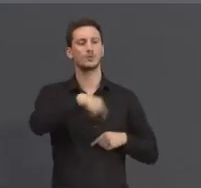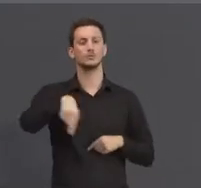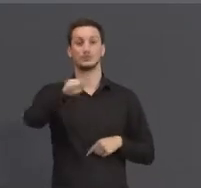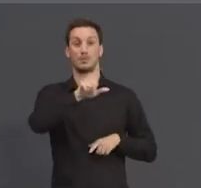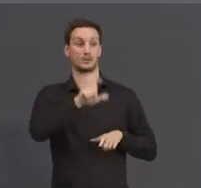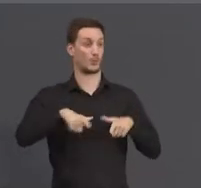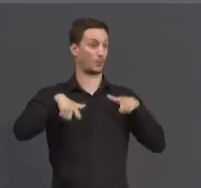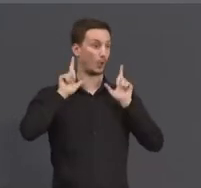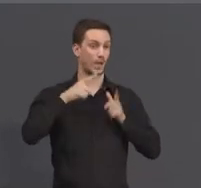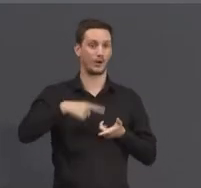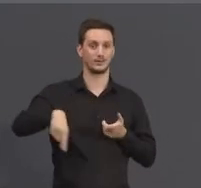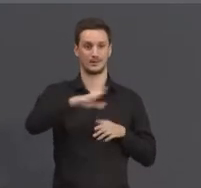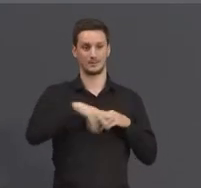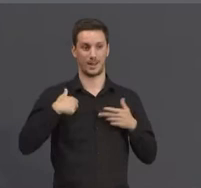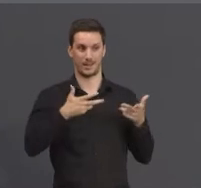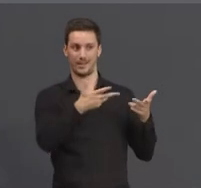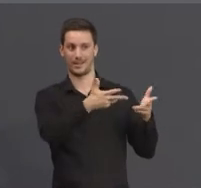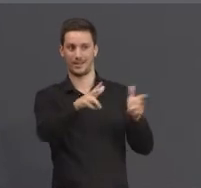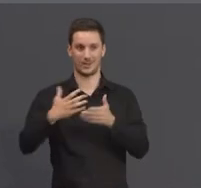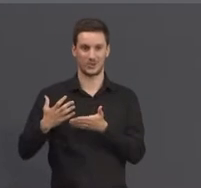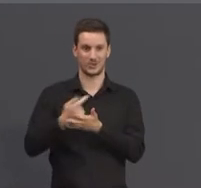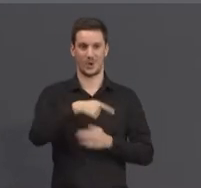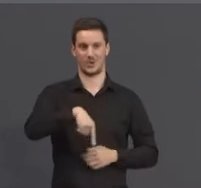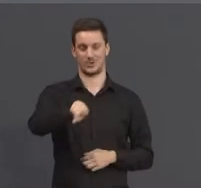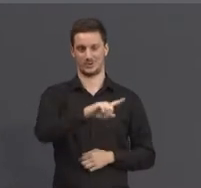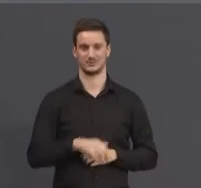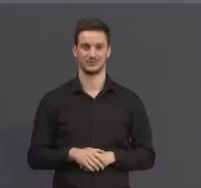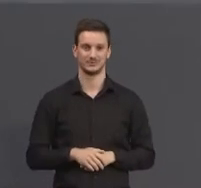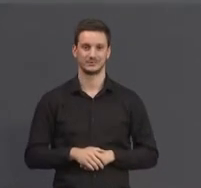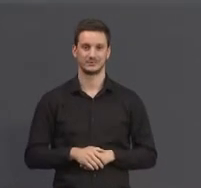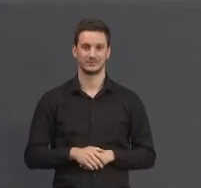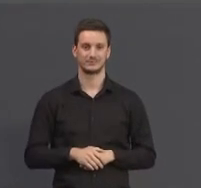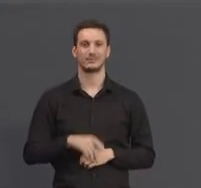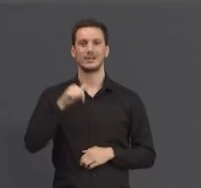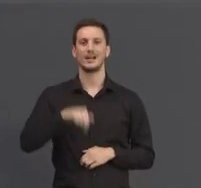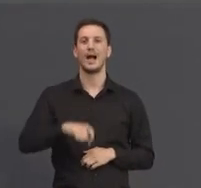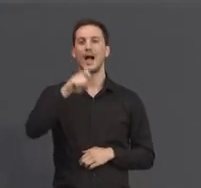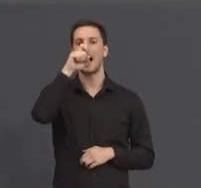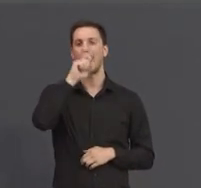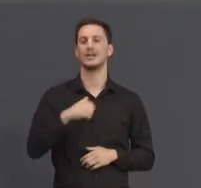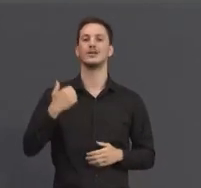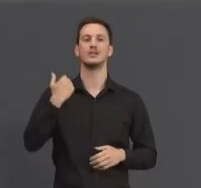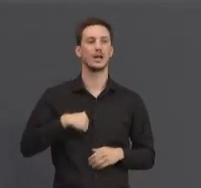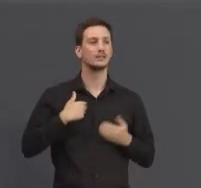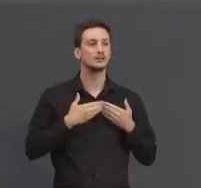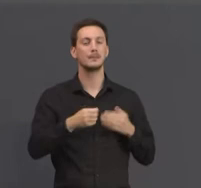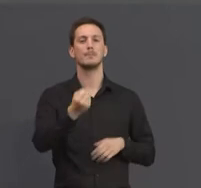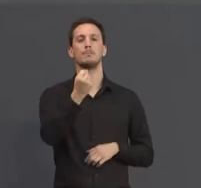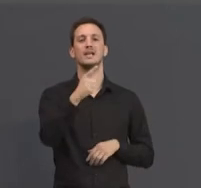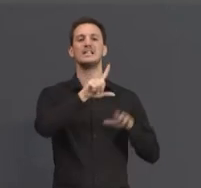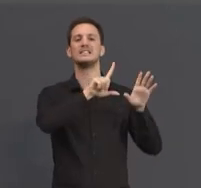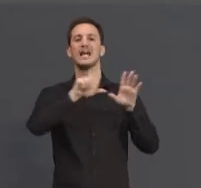protagonistes estan avui asseguts entre tots vosaltres. Aquest any sou més de